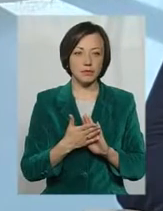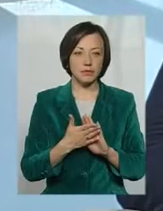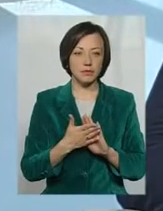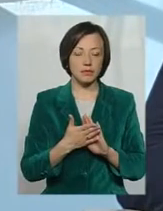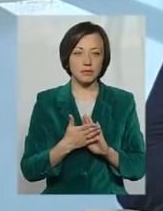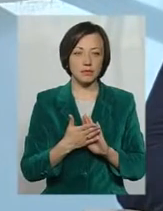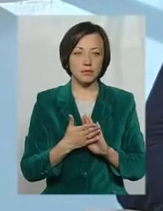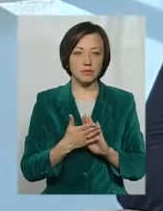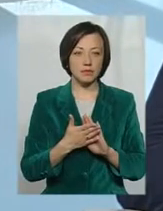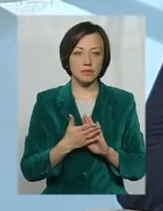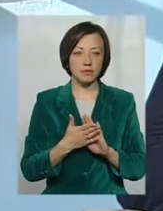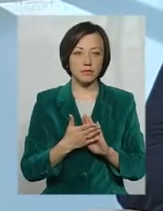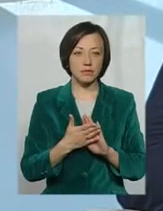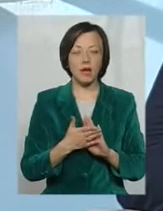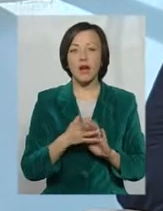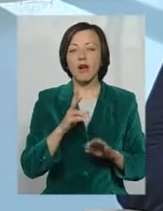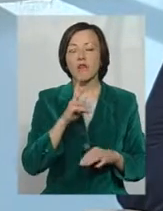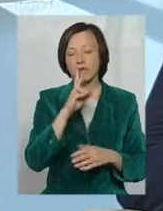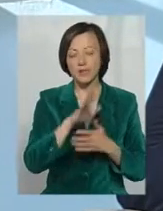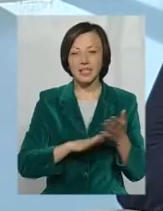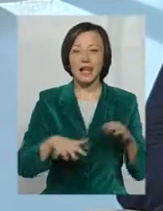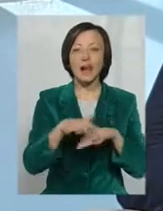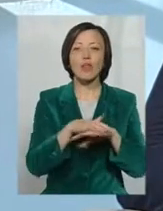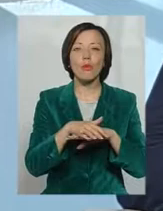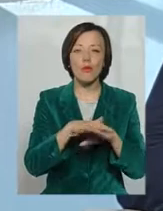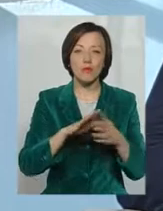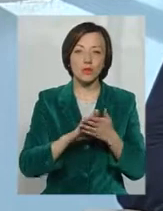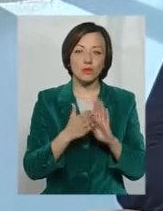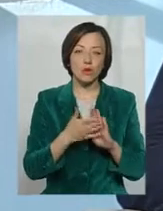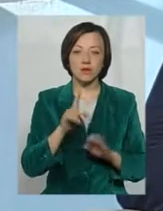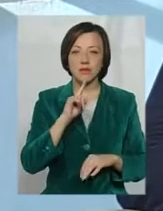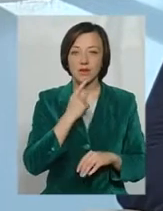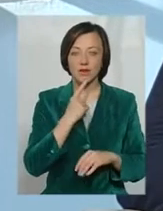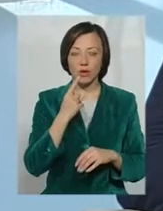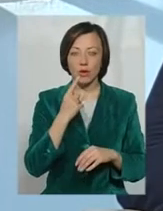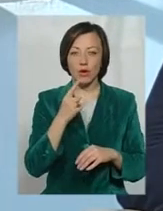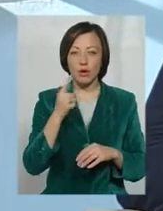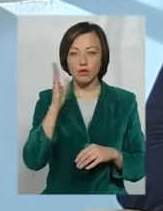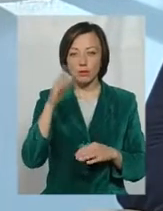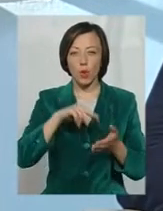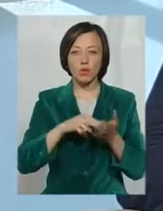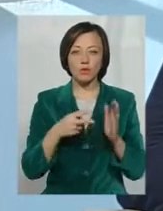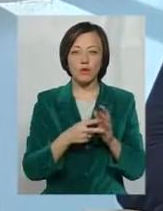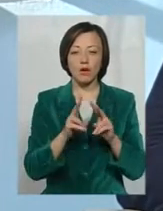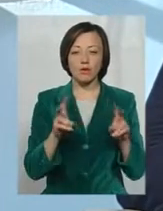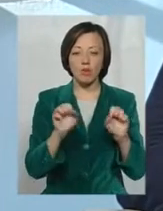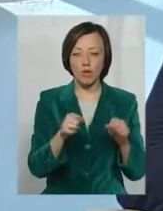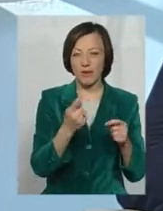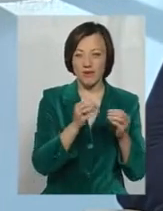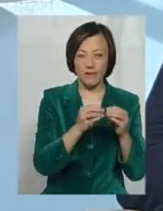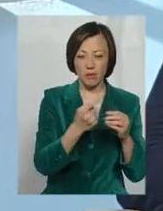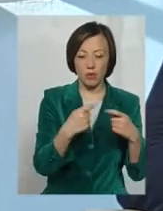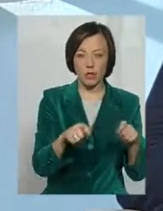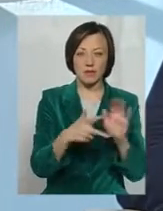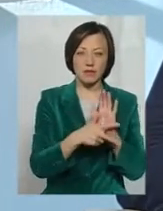вартість певних активів, і тут буде все залежати від того, на якого покупця ви попадете. Один і той самий актив можна продати, наприклад,